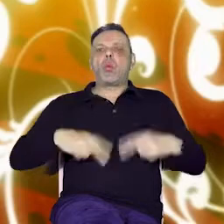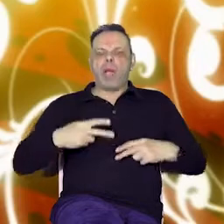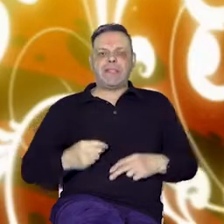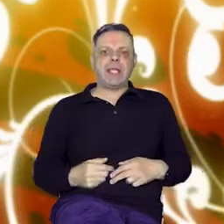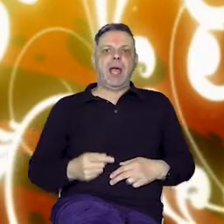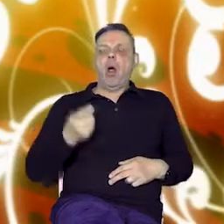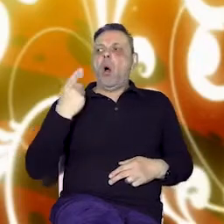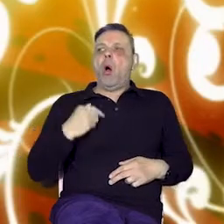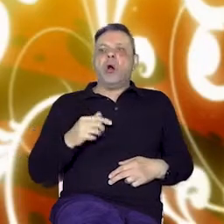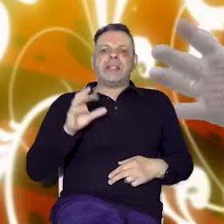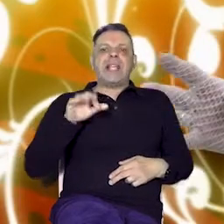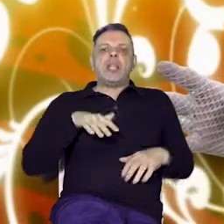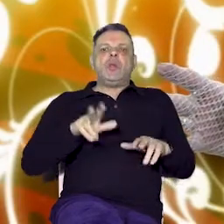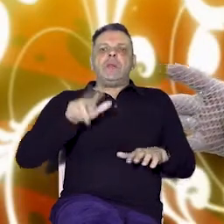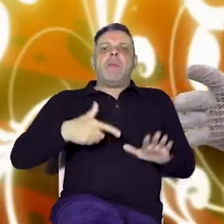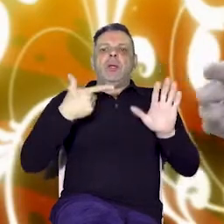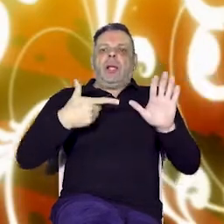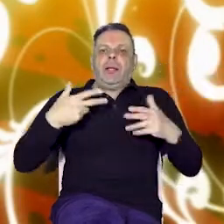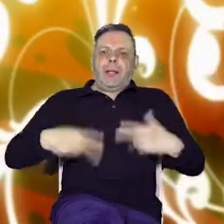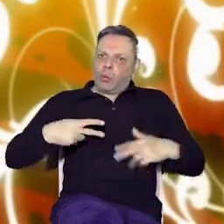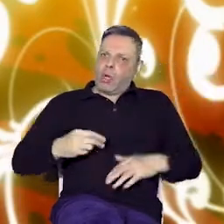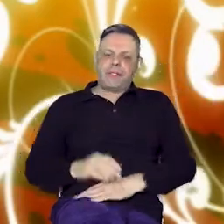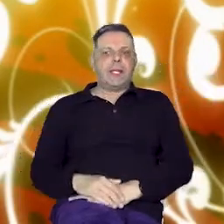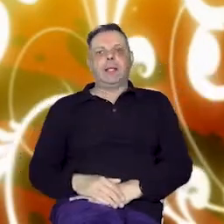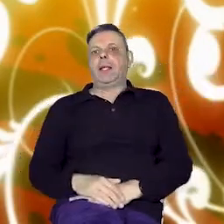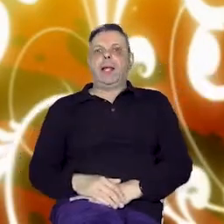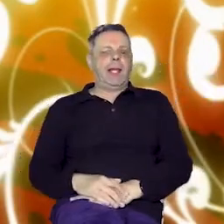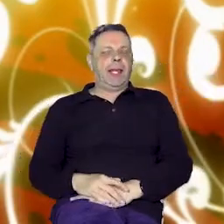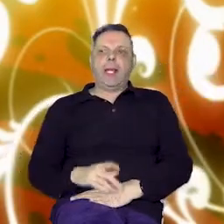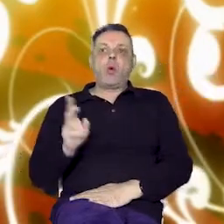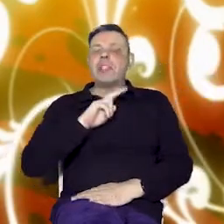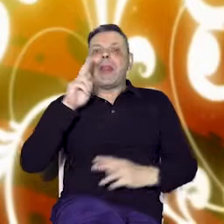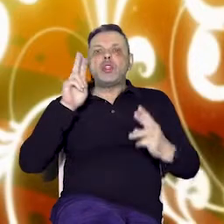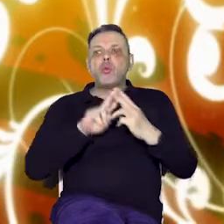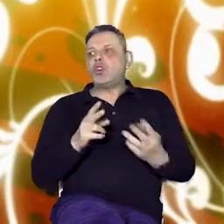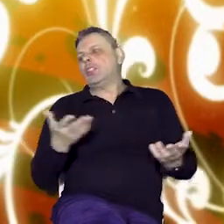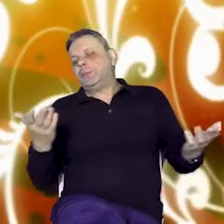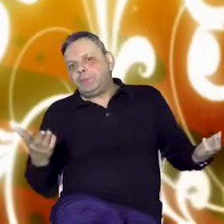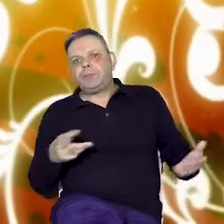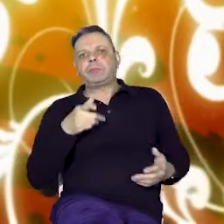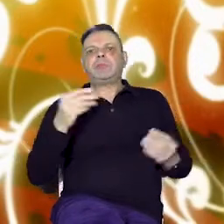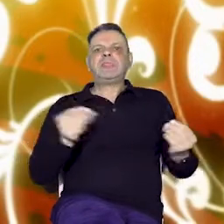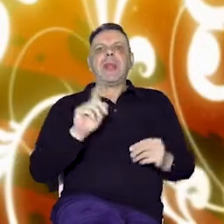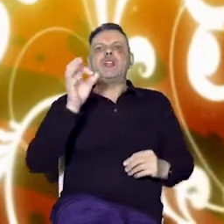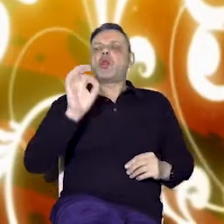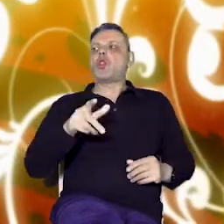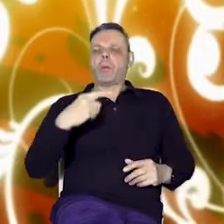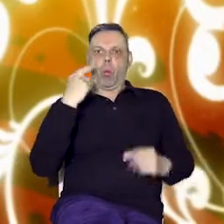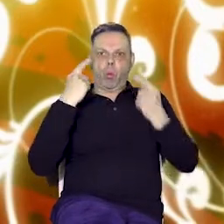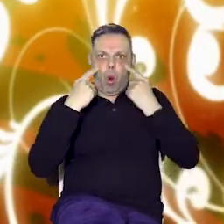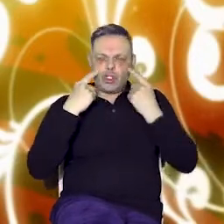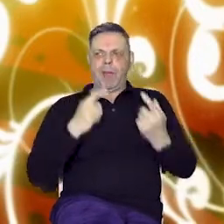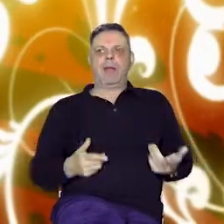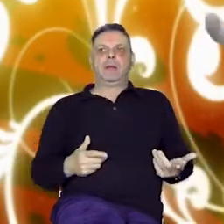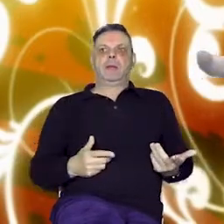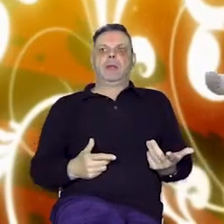10 ljudi imamo 7 kukavica koje neće se suočiti da je nešto nije dobro u njegovim očima, da nešto nije dobro s